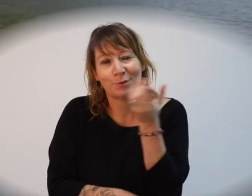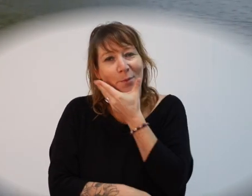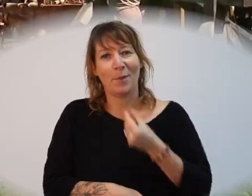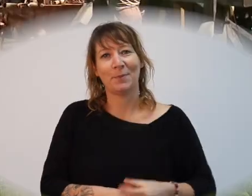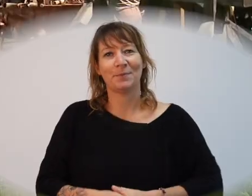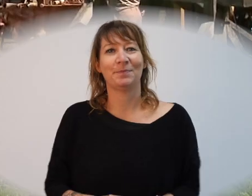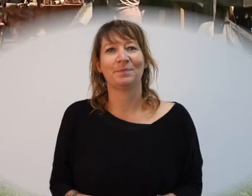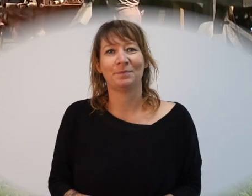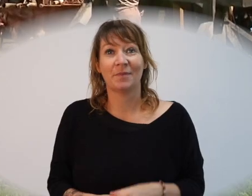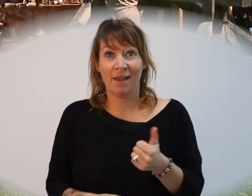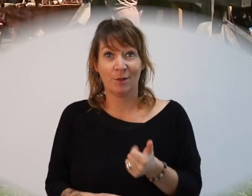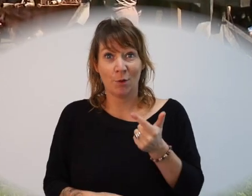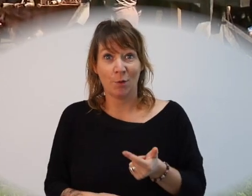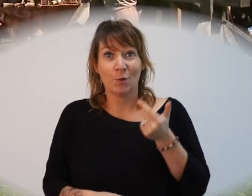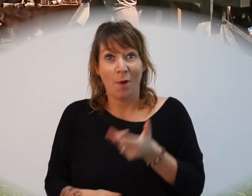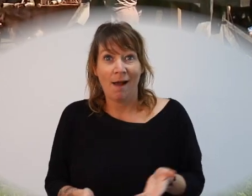de l'année.